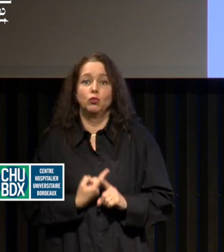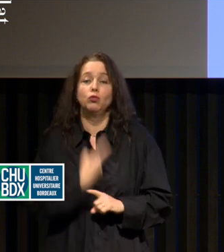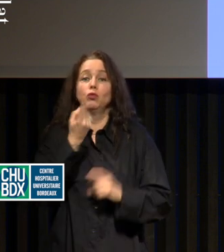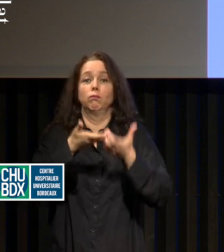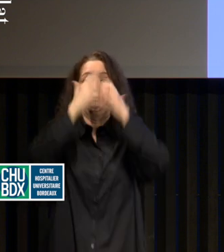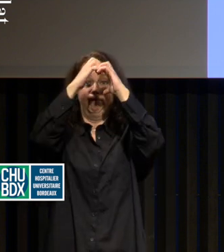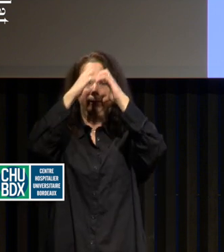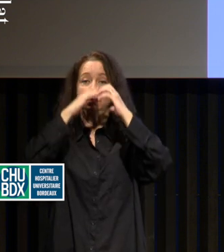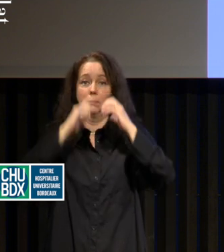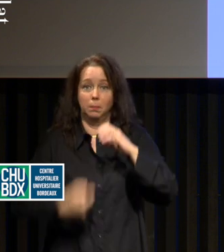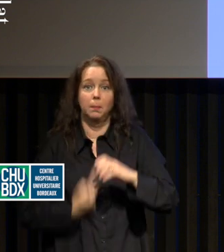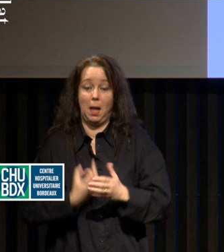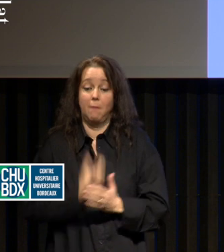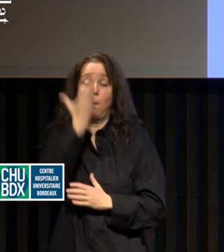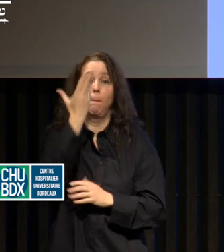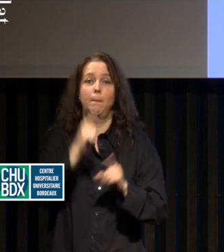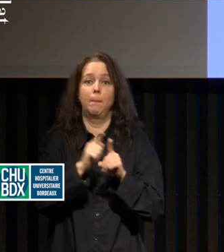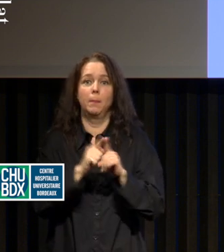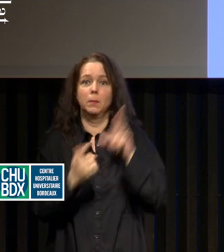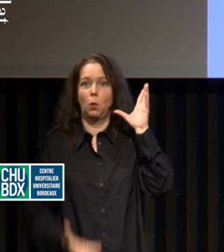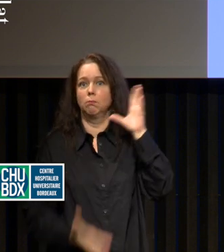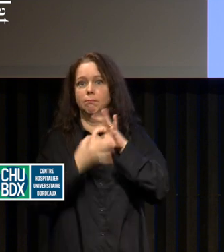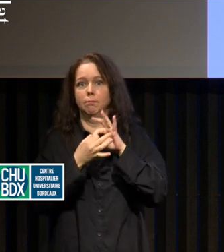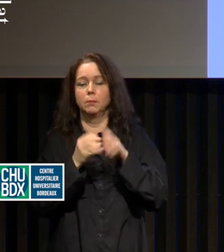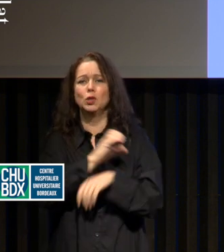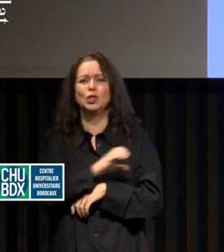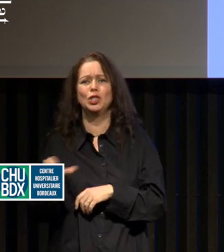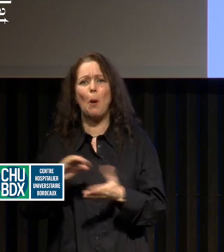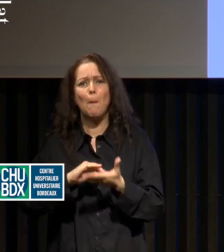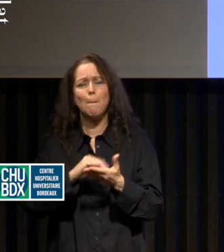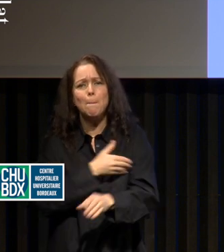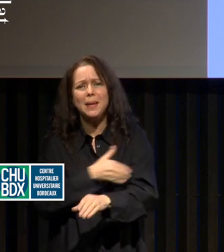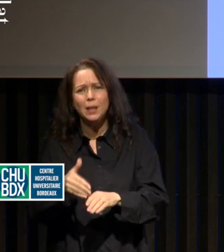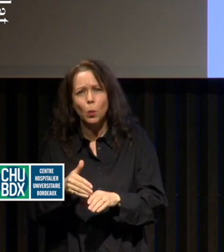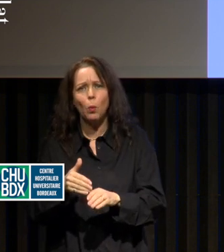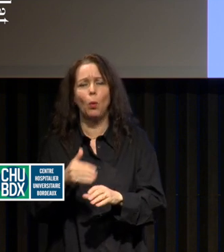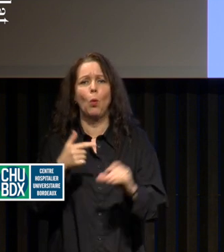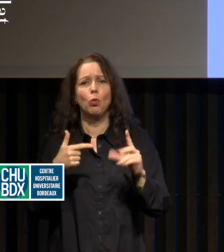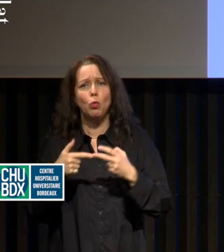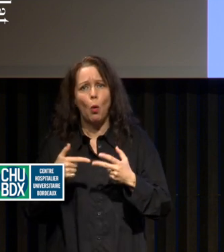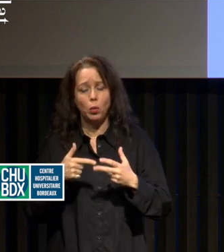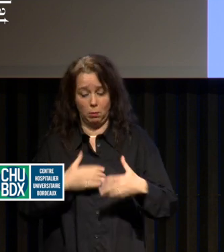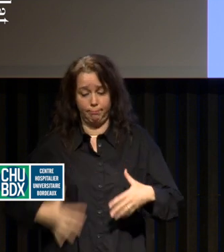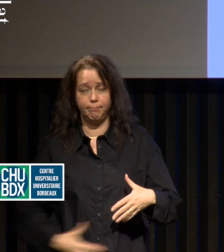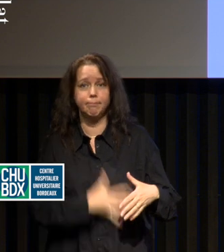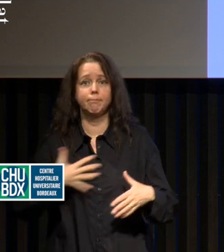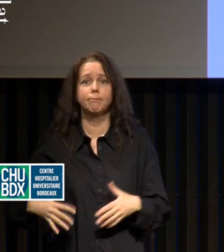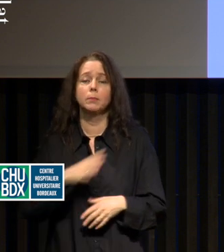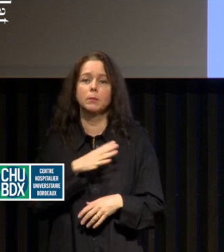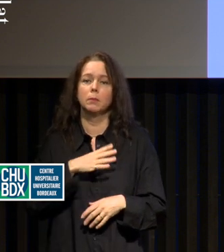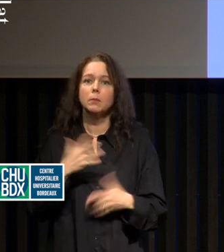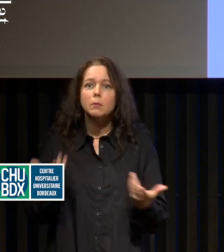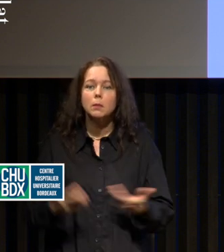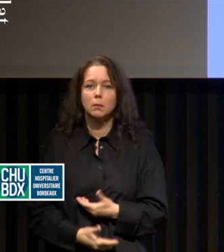central, pardon, et qui sont donc une connexion, 100 millions de neurones dans votre tube digestif. Donc vous avez vraiment un organe absolument considérable qu'on commence